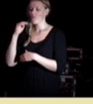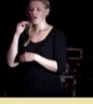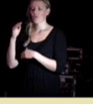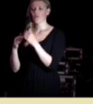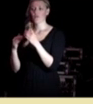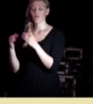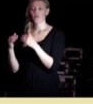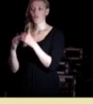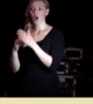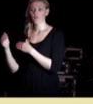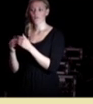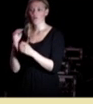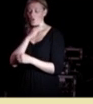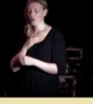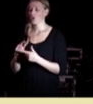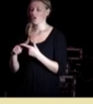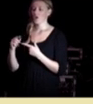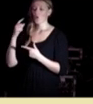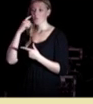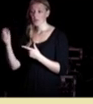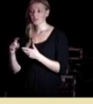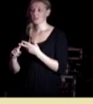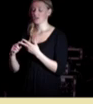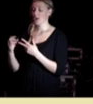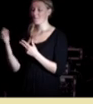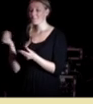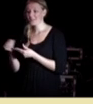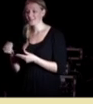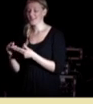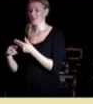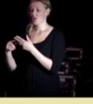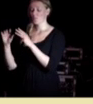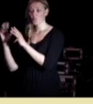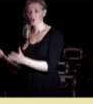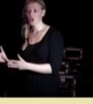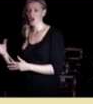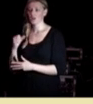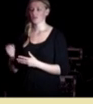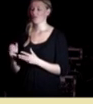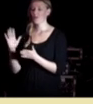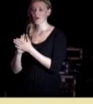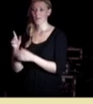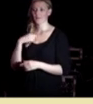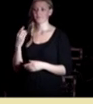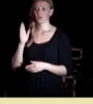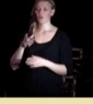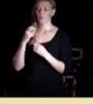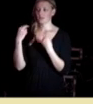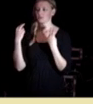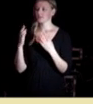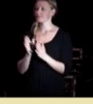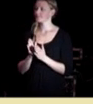fagfolk, organisasjon, kompetanse, forskning, midler og bygg. Det må vi være med på. Takk for oppmerksomheten.